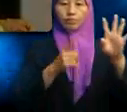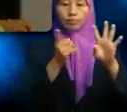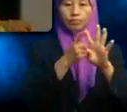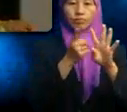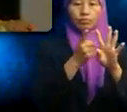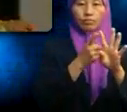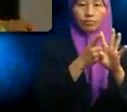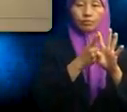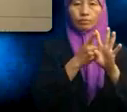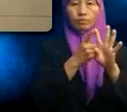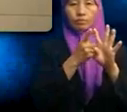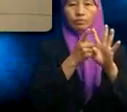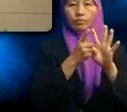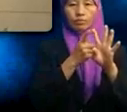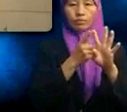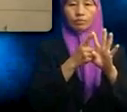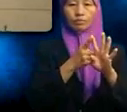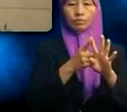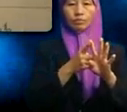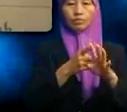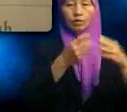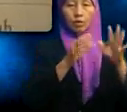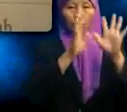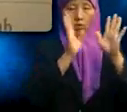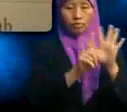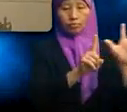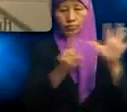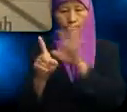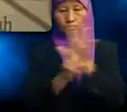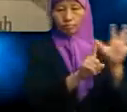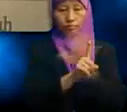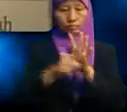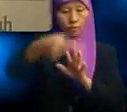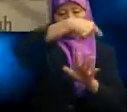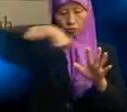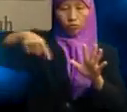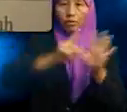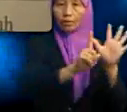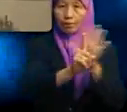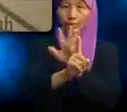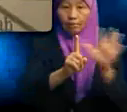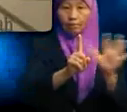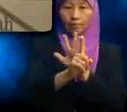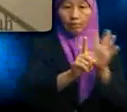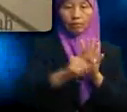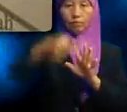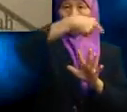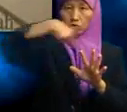yang seterusnya ialah ahli jemaah mestilah sekurang-kurangnya 40